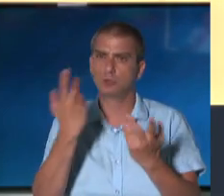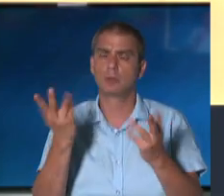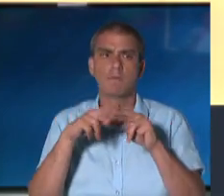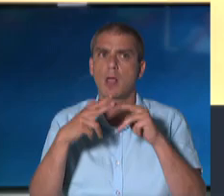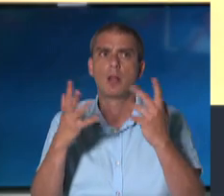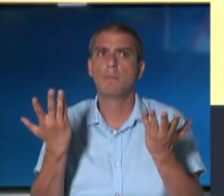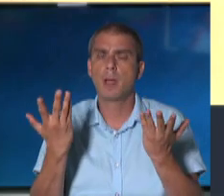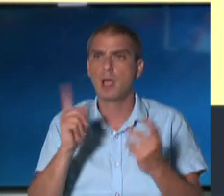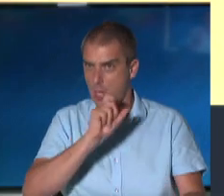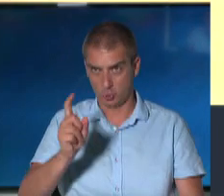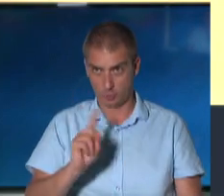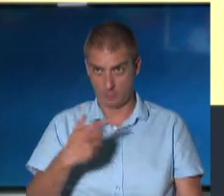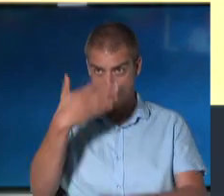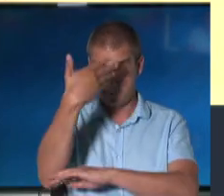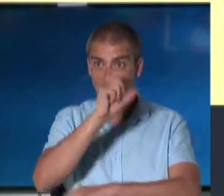ומה?